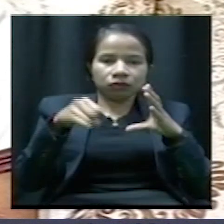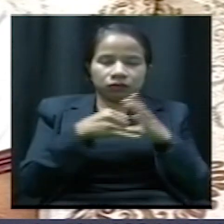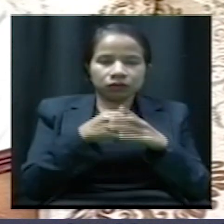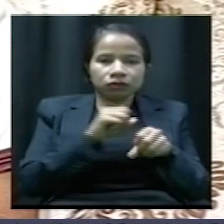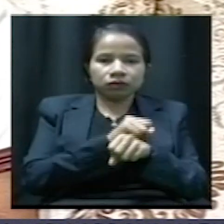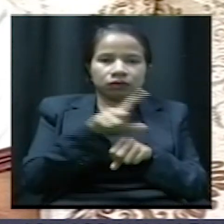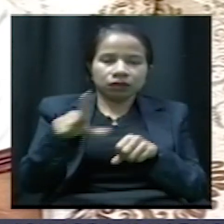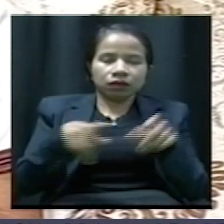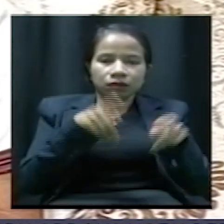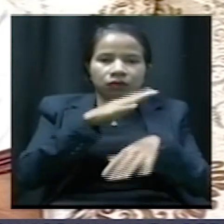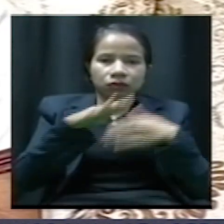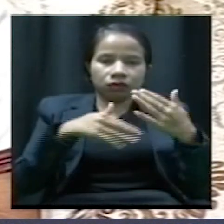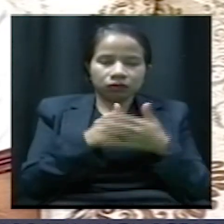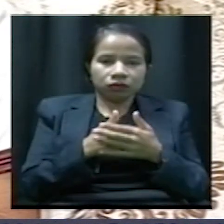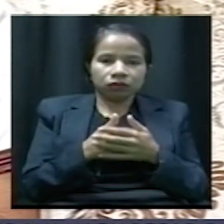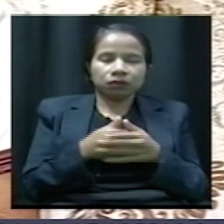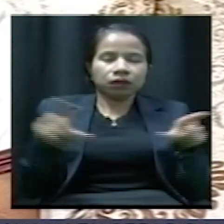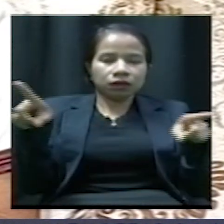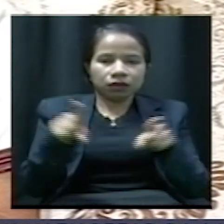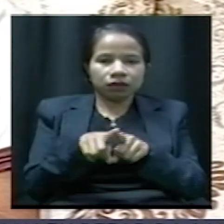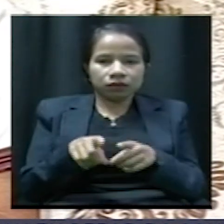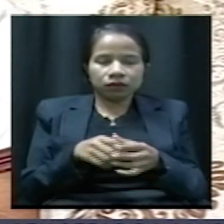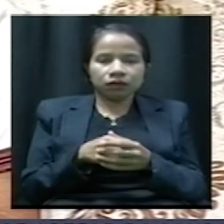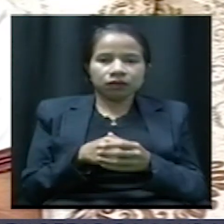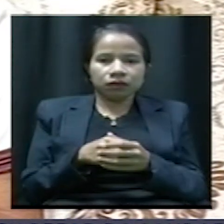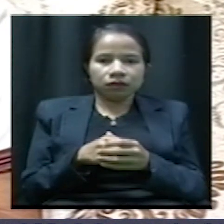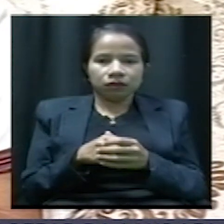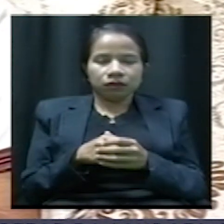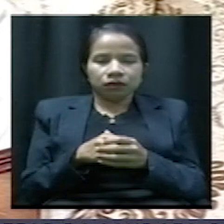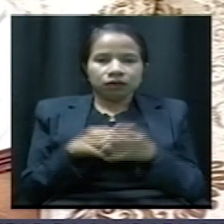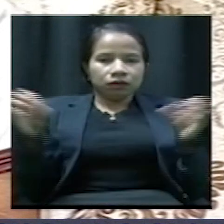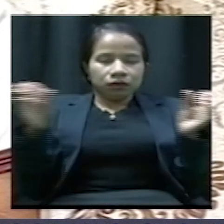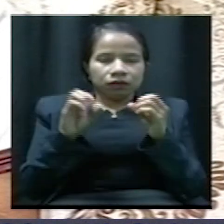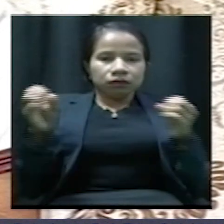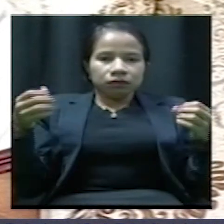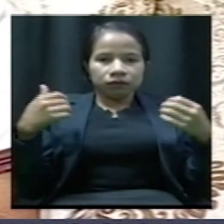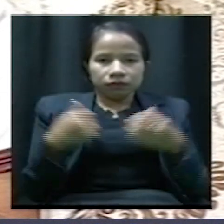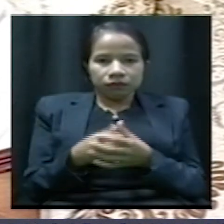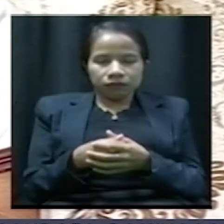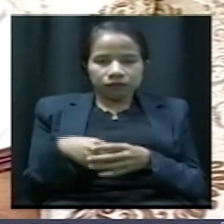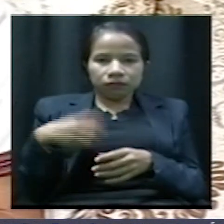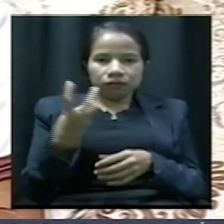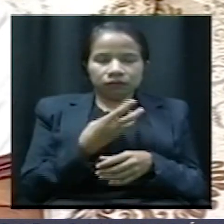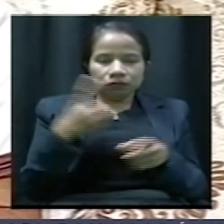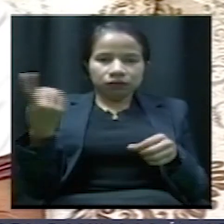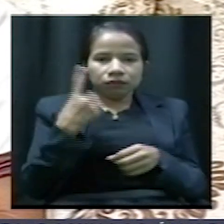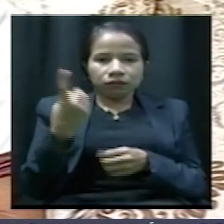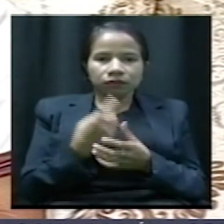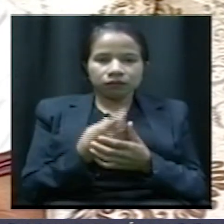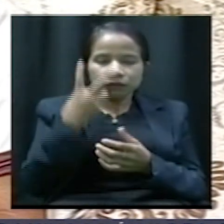social ema hututu iha fileira ne bahanesan ho sela amu sui dane ita na